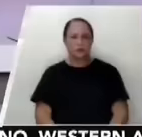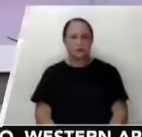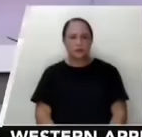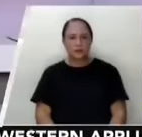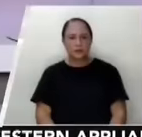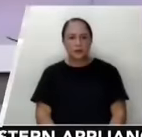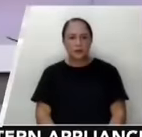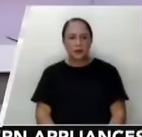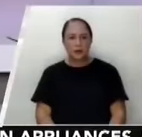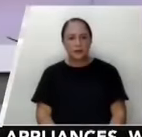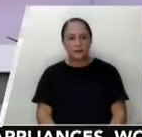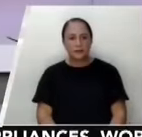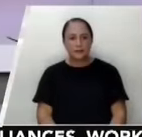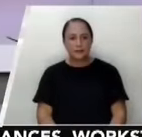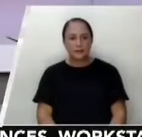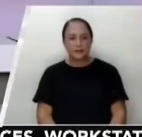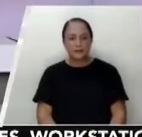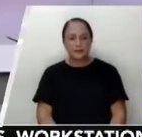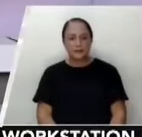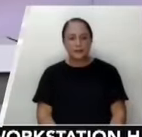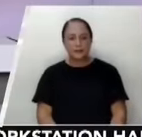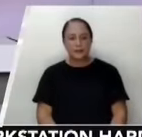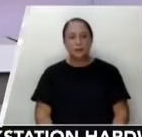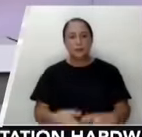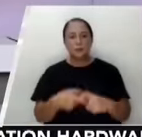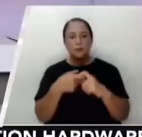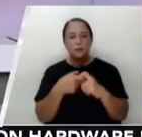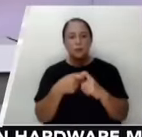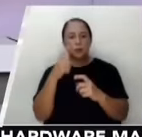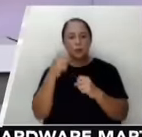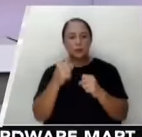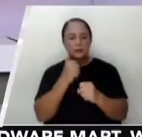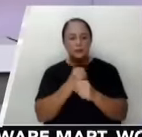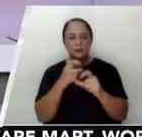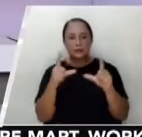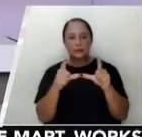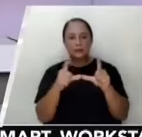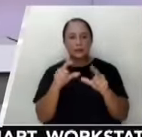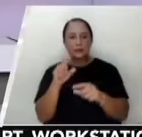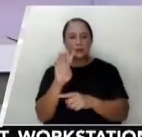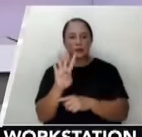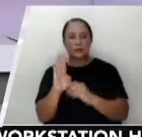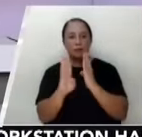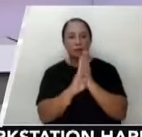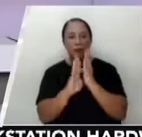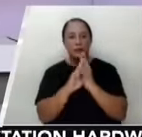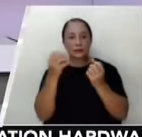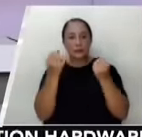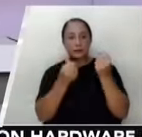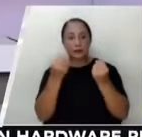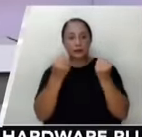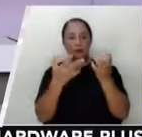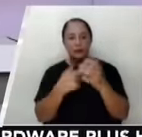oras. Suspendido ng 1 taon ang lisensya ng 4 na bus driver na tumakas sa random drug test sa